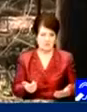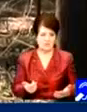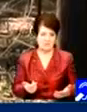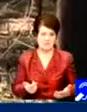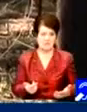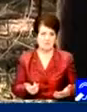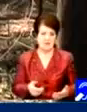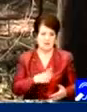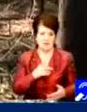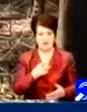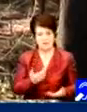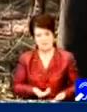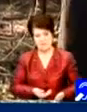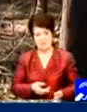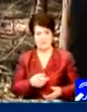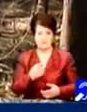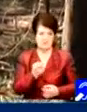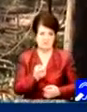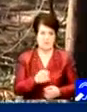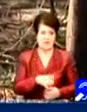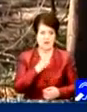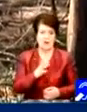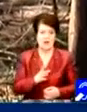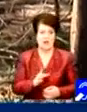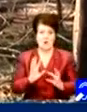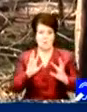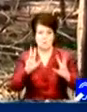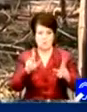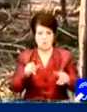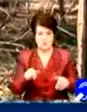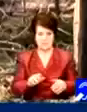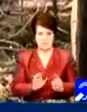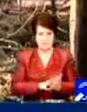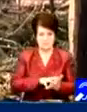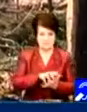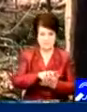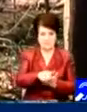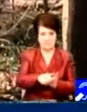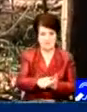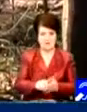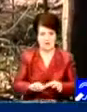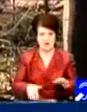de morți. Și era buldoaze și au săpat gropi și